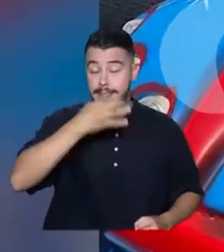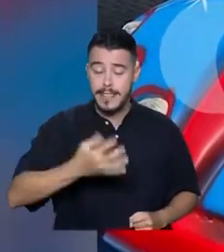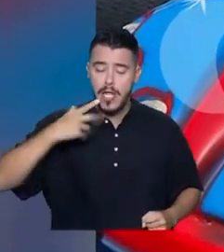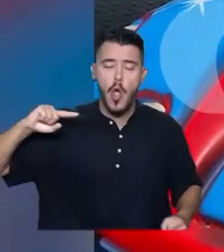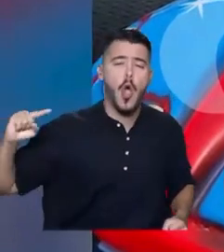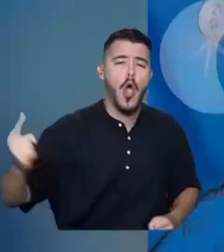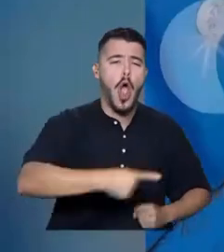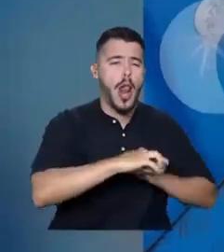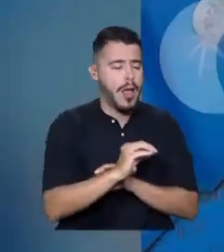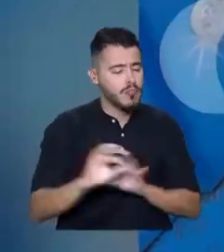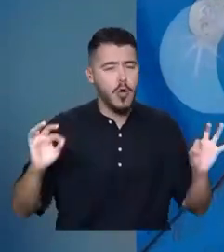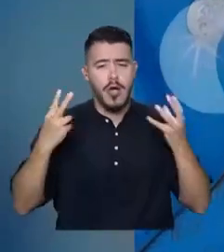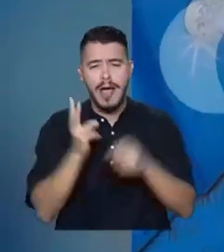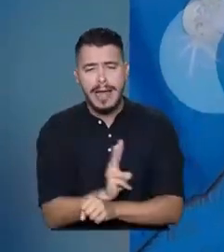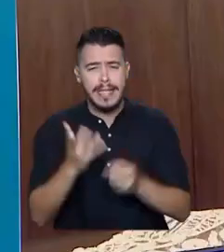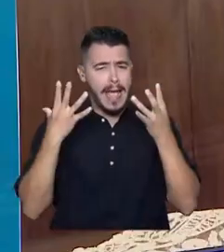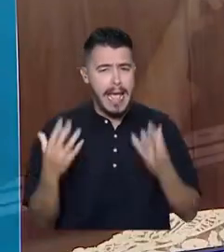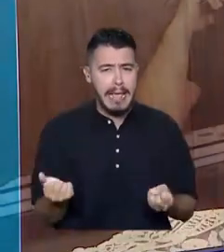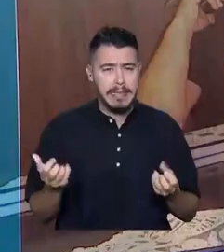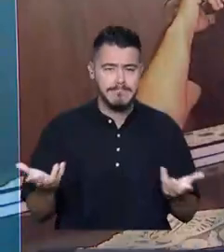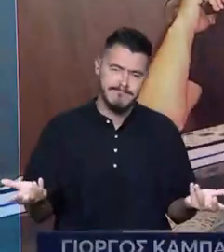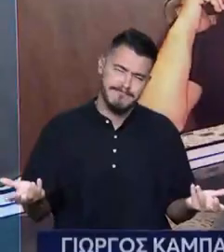αν και μια σειρά από στοιχεία τον διαψεύδουν.